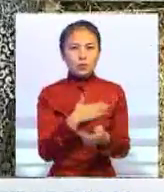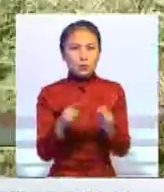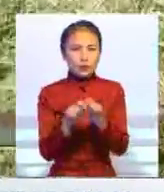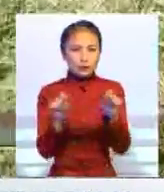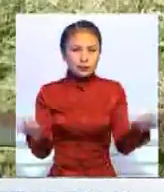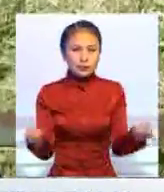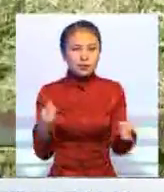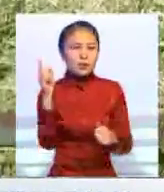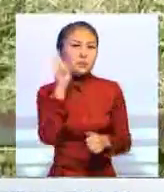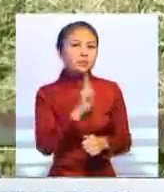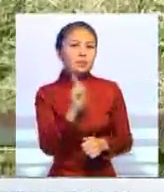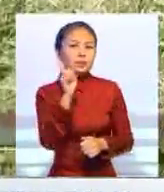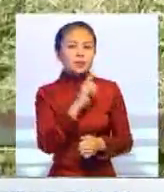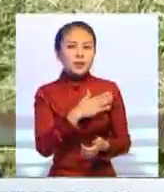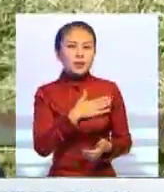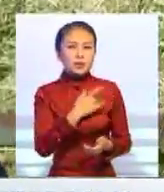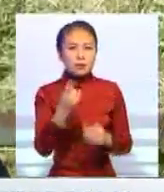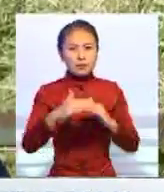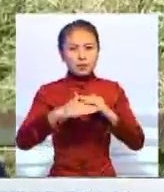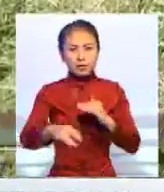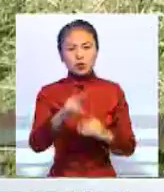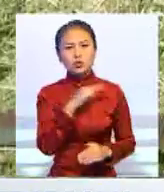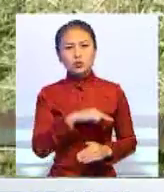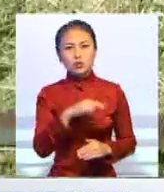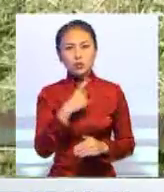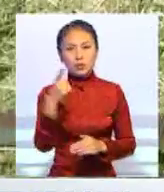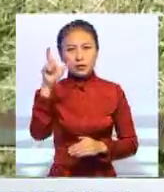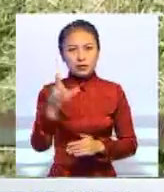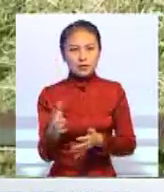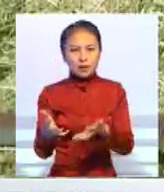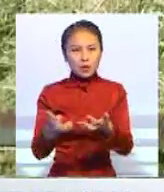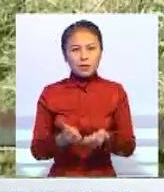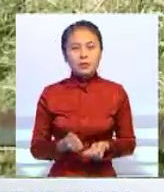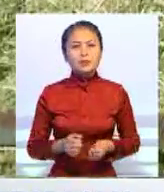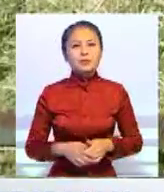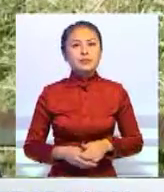тұр. Қазір бір орын жұмысшы қабылдап отырмыз.